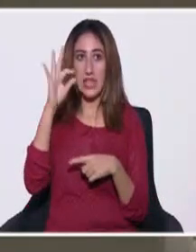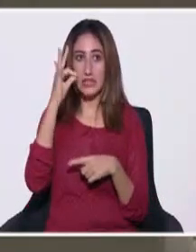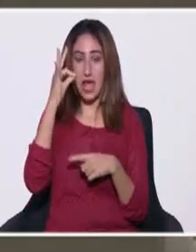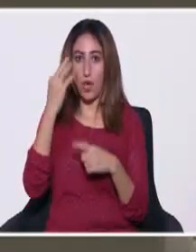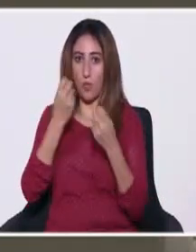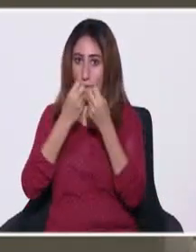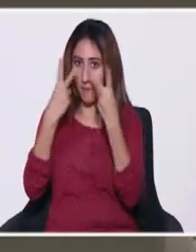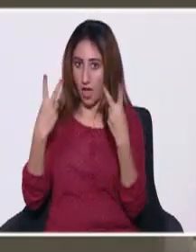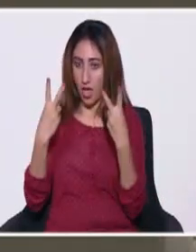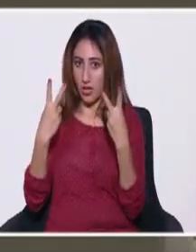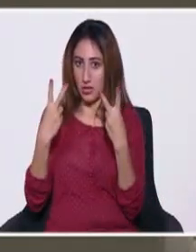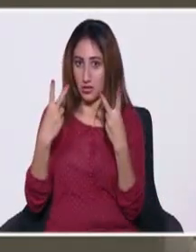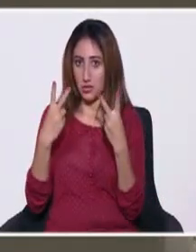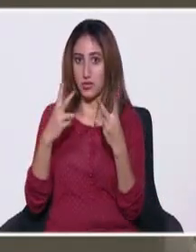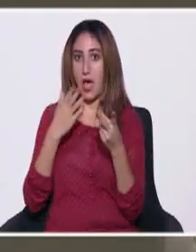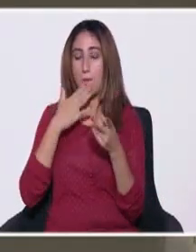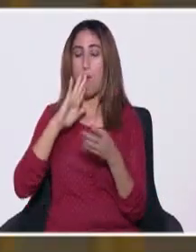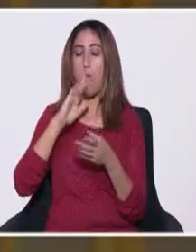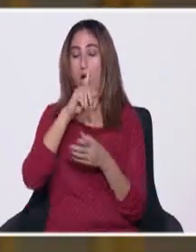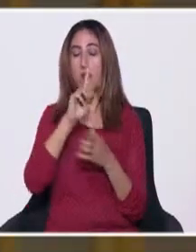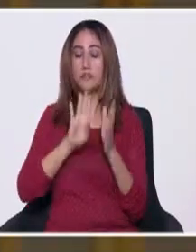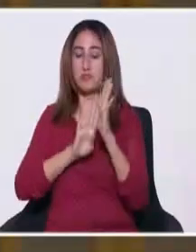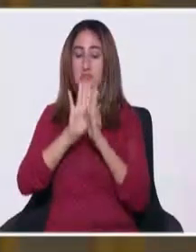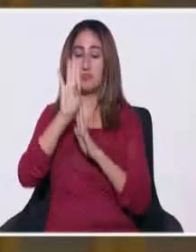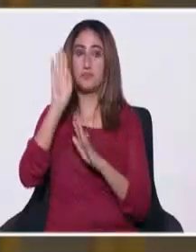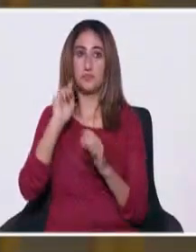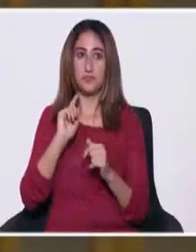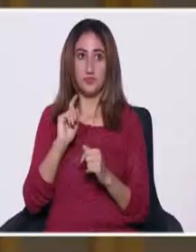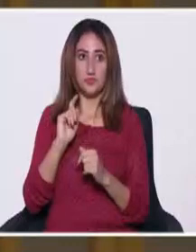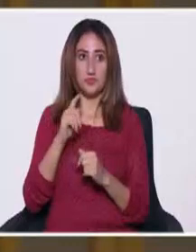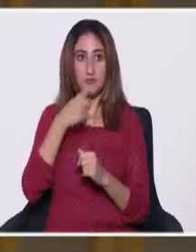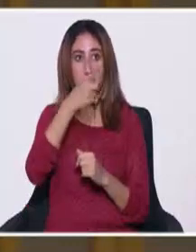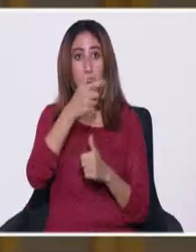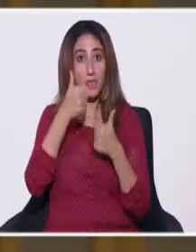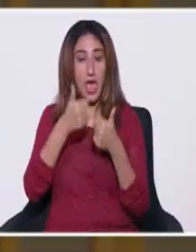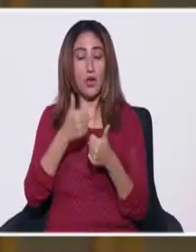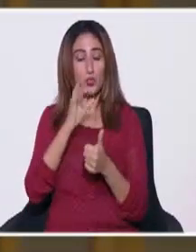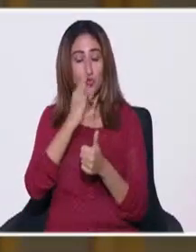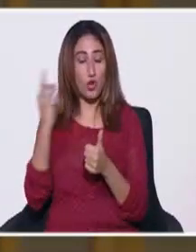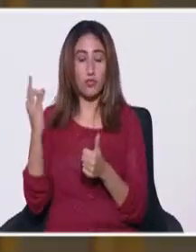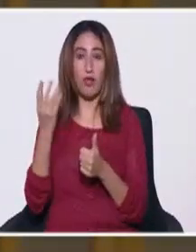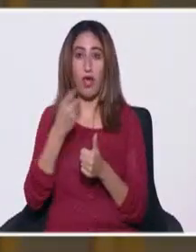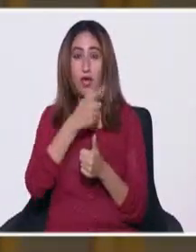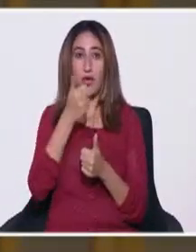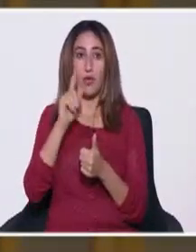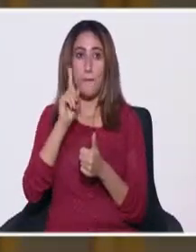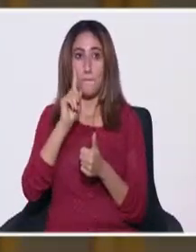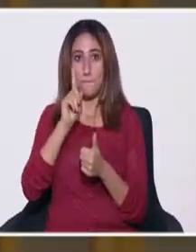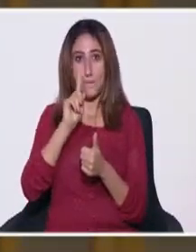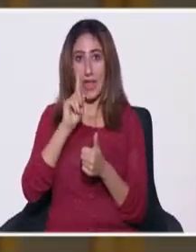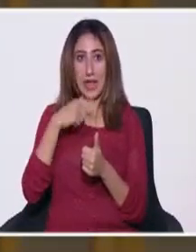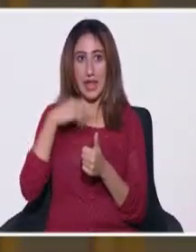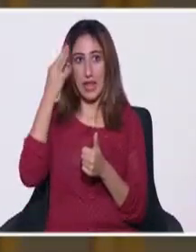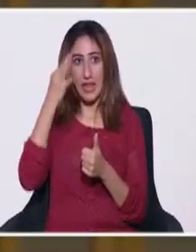احنا تخطينا بقى العقبات دي. ايوه الحمد لله. وفي ناس كمان كانت بتقول يعني طب حلو قوي كويس كده. لا بقى والدي يقول لهم لا